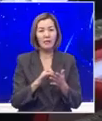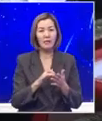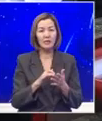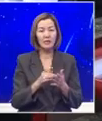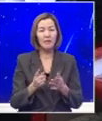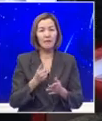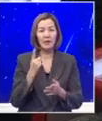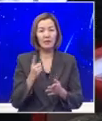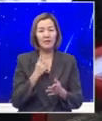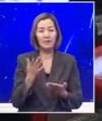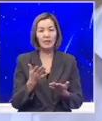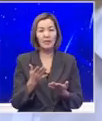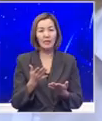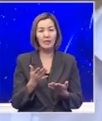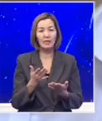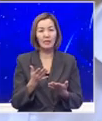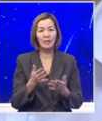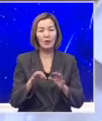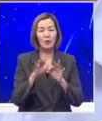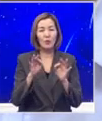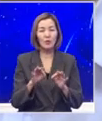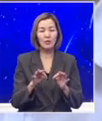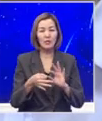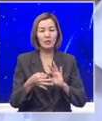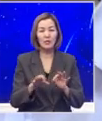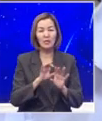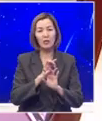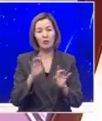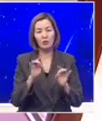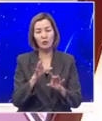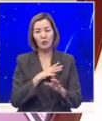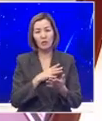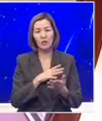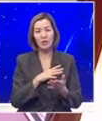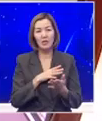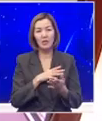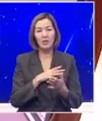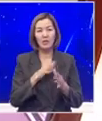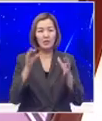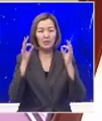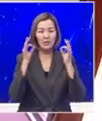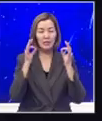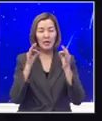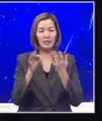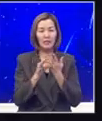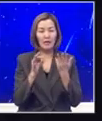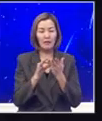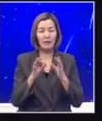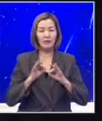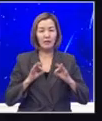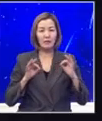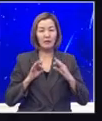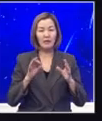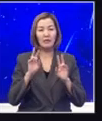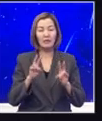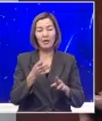ұсталар әуелі бекзада өнердің сыр сипатын жастарға түсіндірді. Зергерлік бұйымдардың тек әсемдік үшін ғана